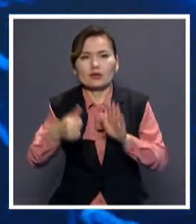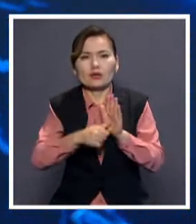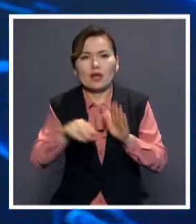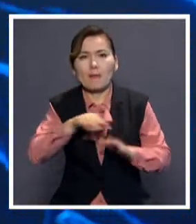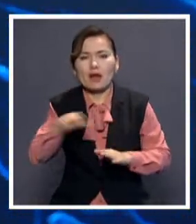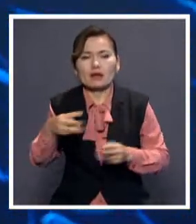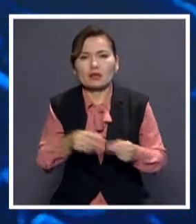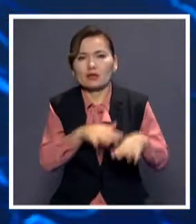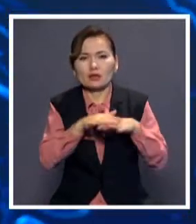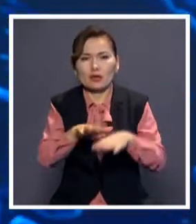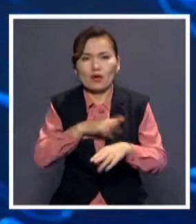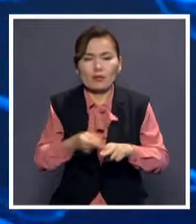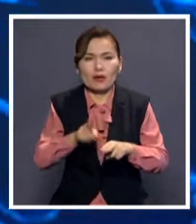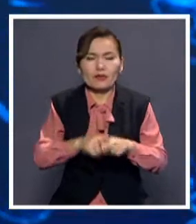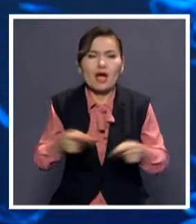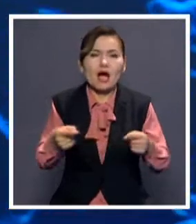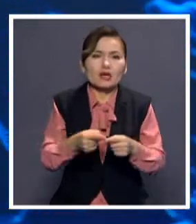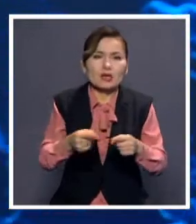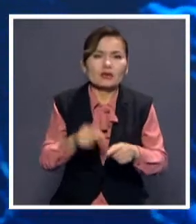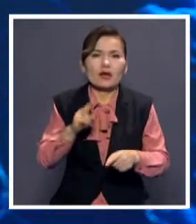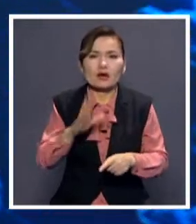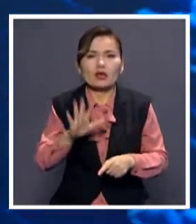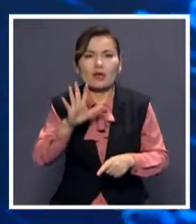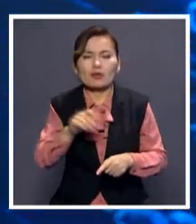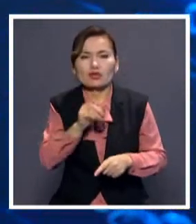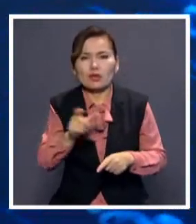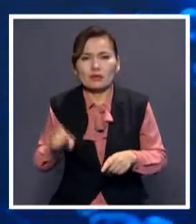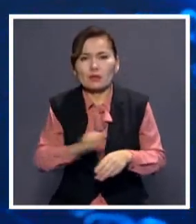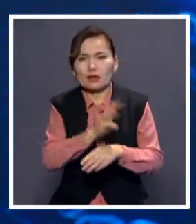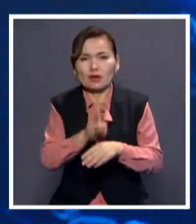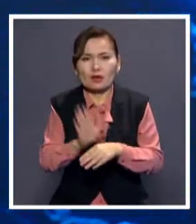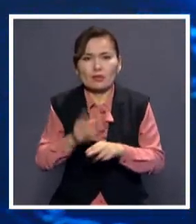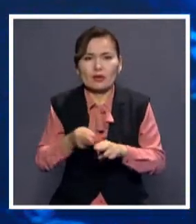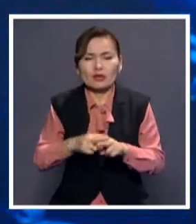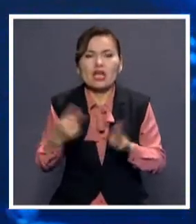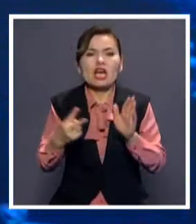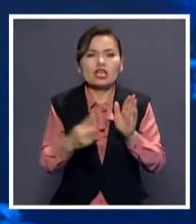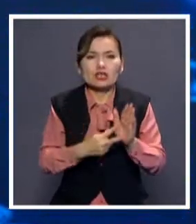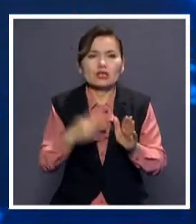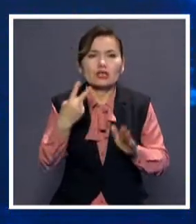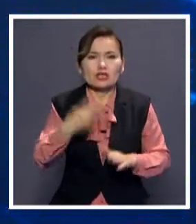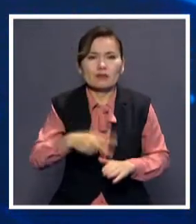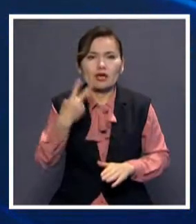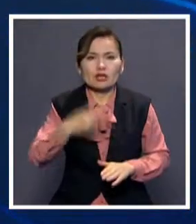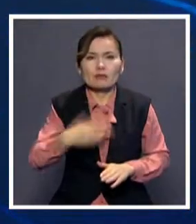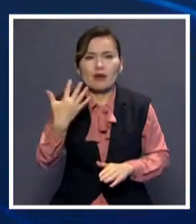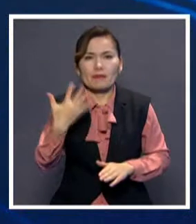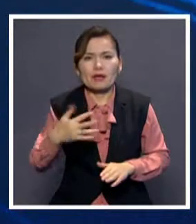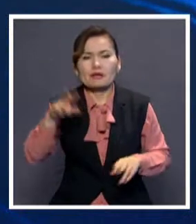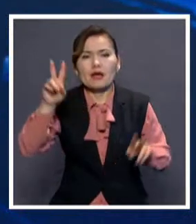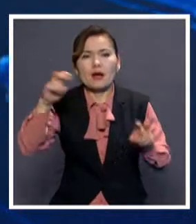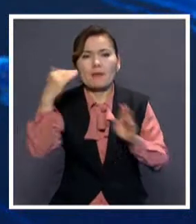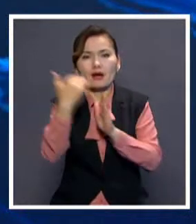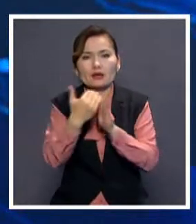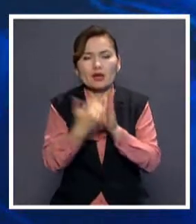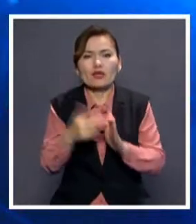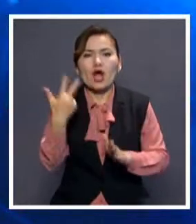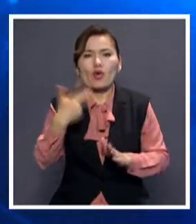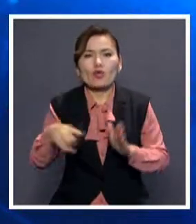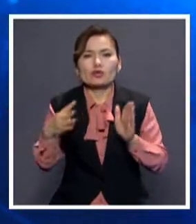отыр. Жалдамалы пәтермен 500 азамат қамтылады. Бүгінге дейін 7-20-25 бағдарламасы бойынша